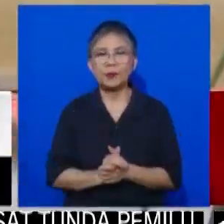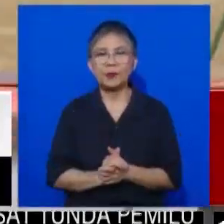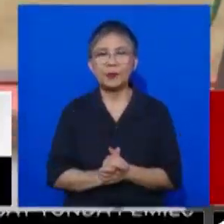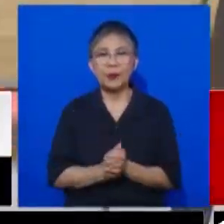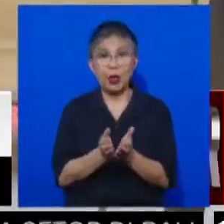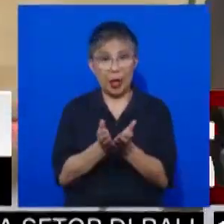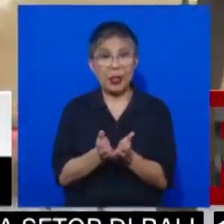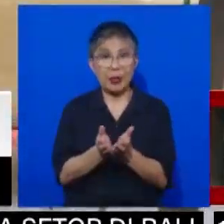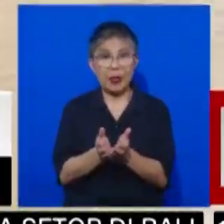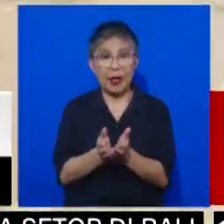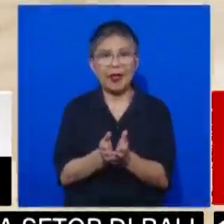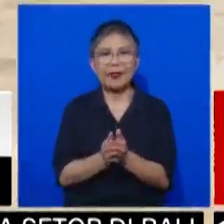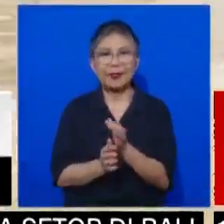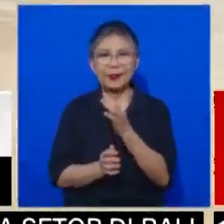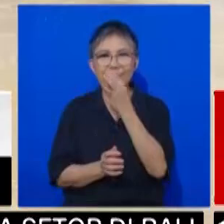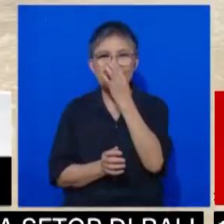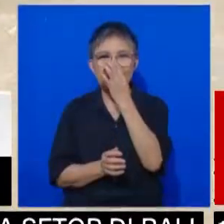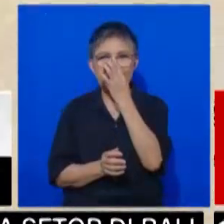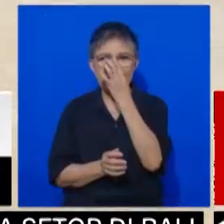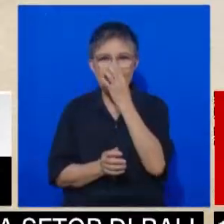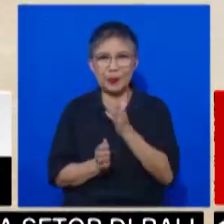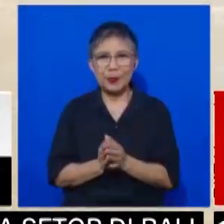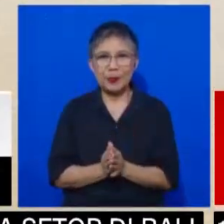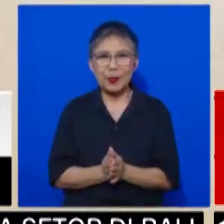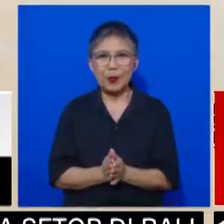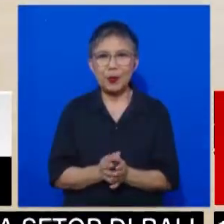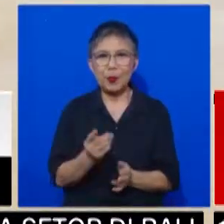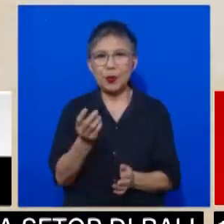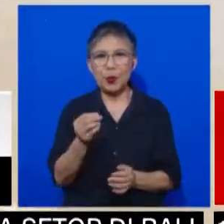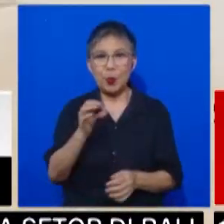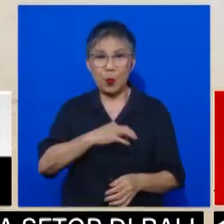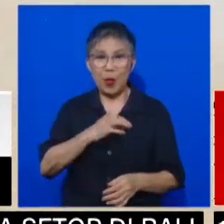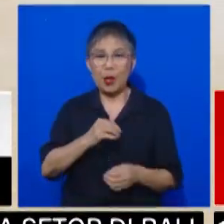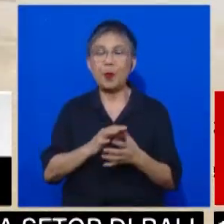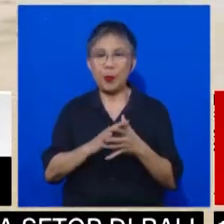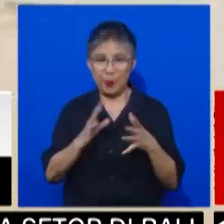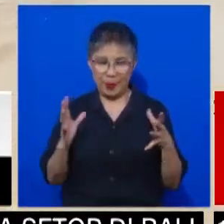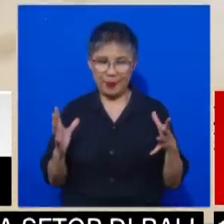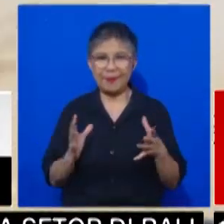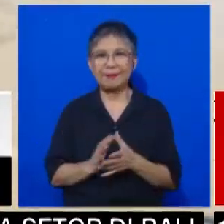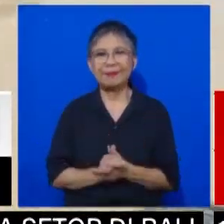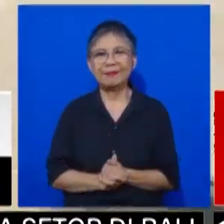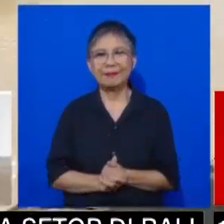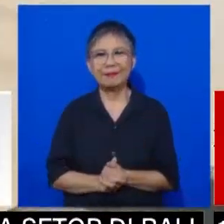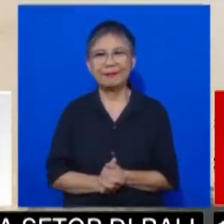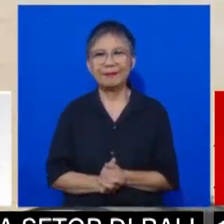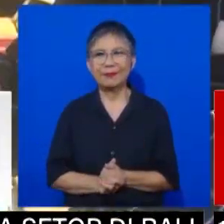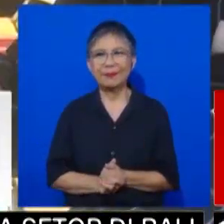Yusuf disitulah mereka bisa membawa pulang uang agak lebih.